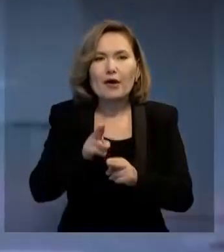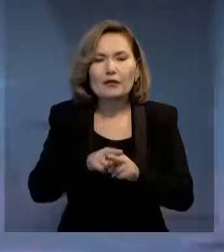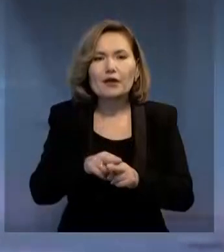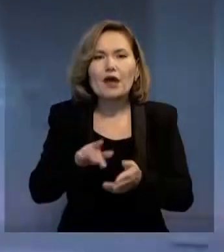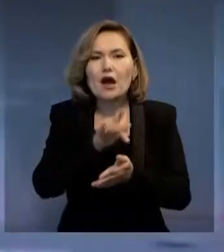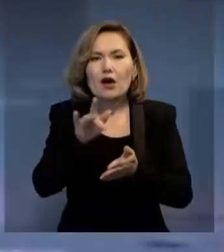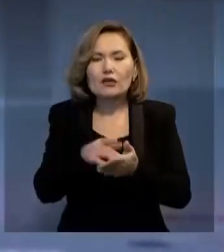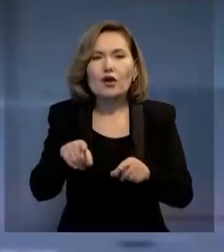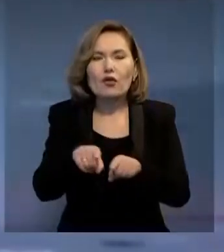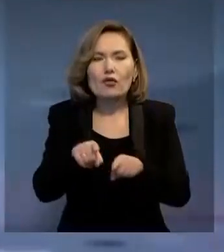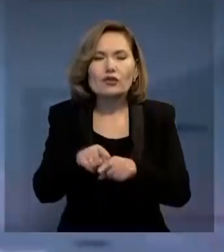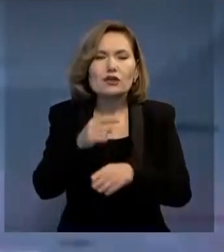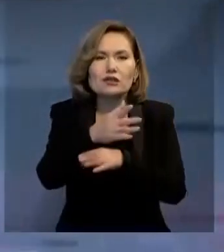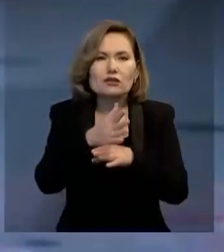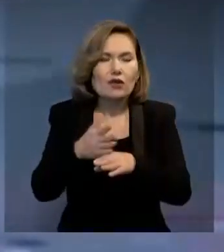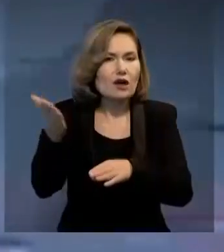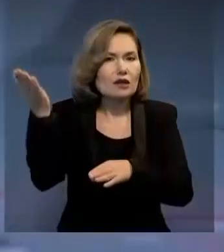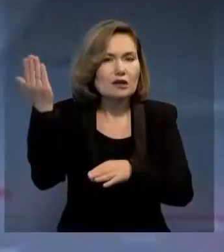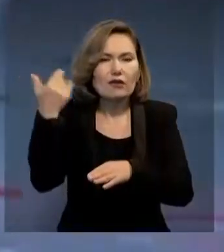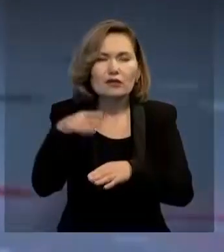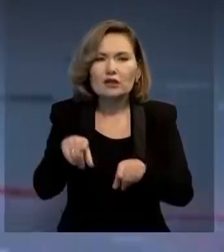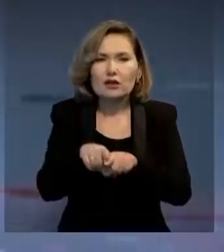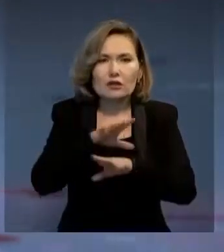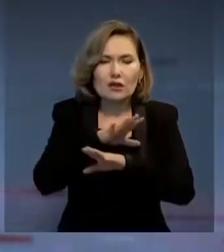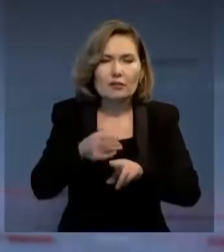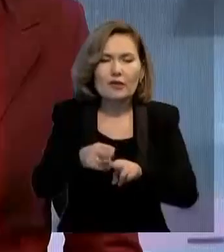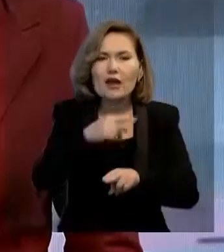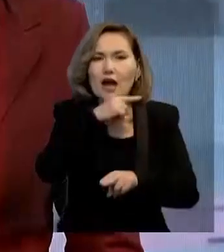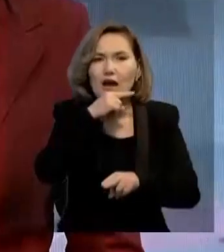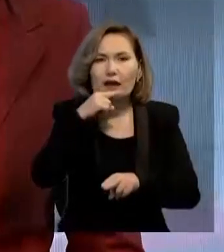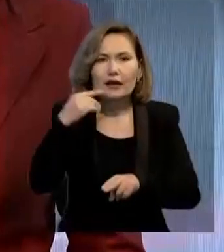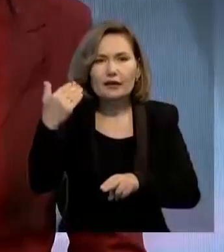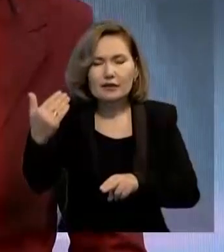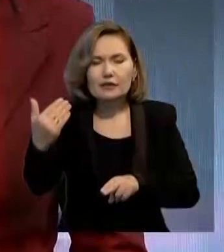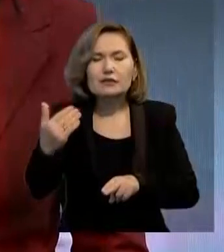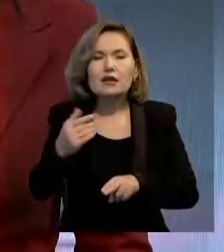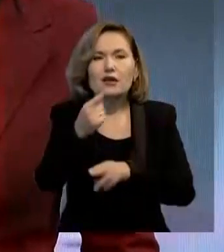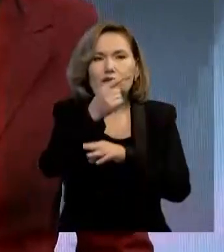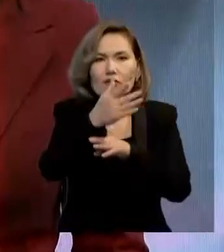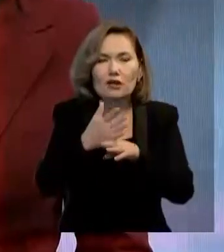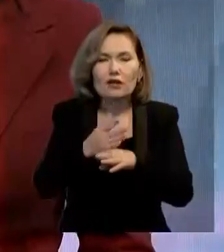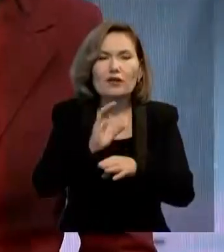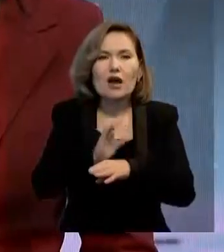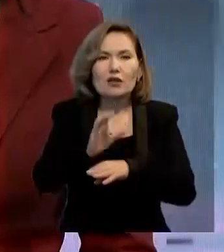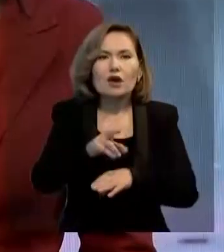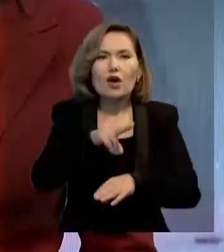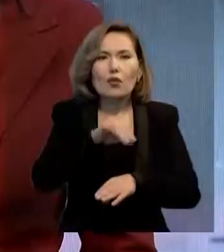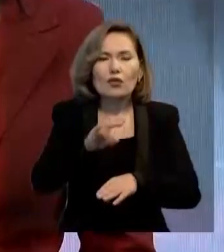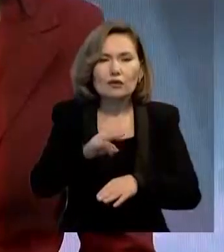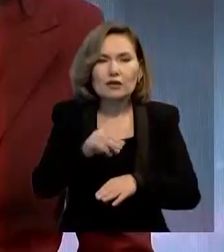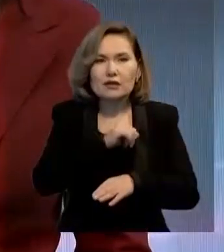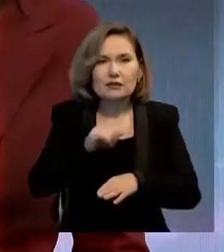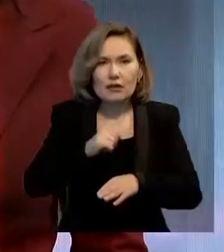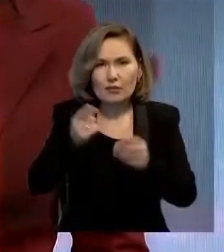шаһарға дәл осындай соққы тимеген еді. Шабуылдарды Ресей әскер жасаған. Мұны Владимир Путиннің өзі растап отыр. Кремль